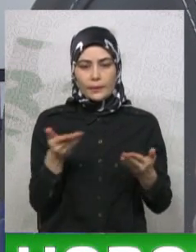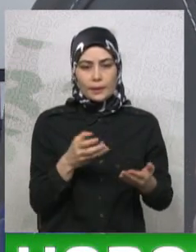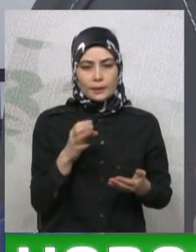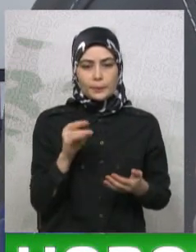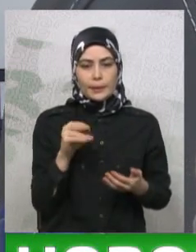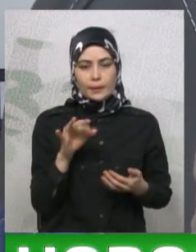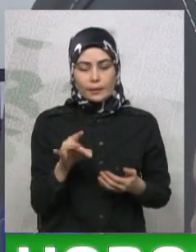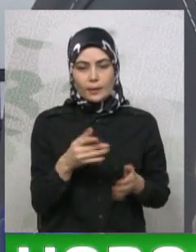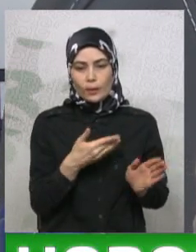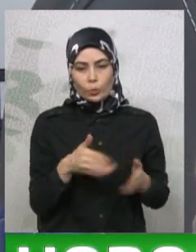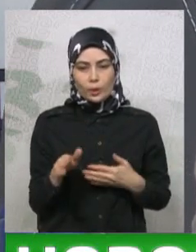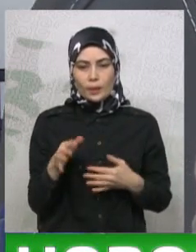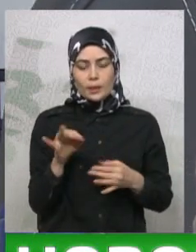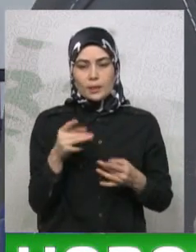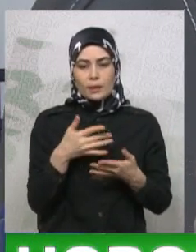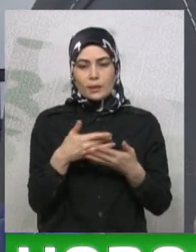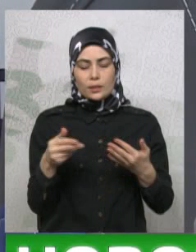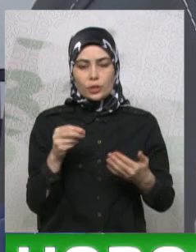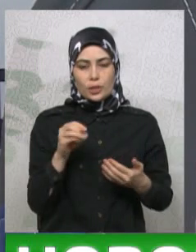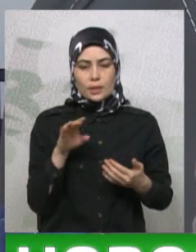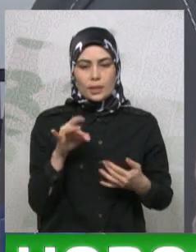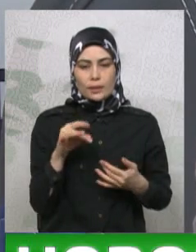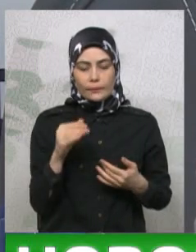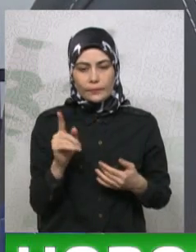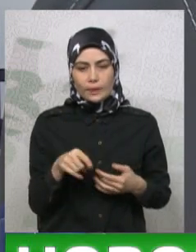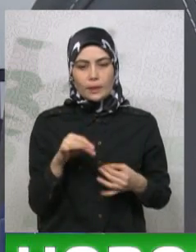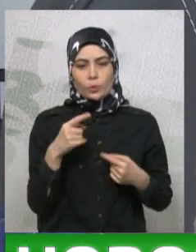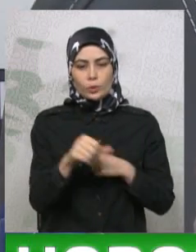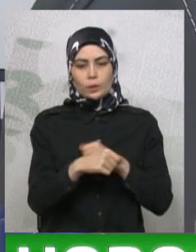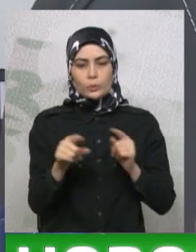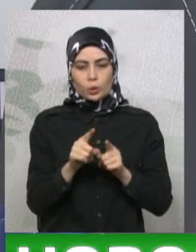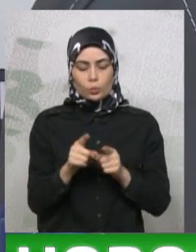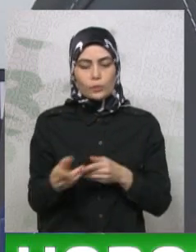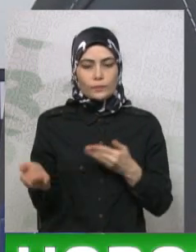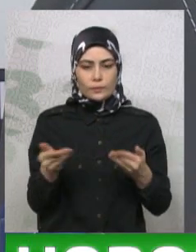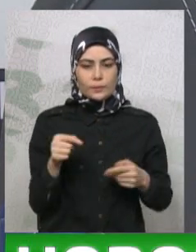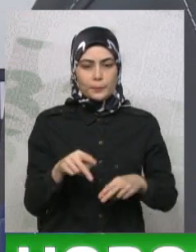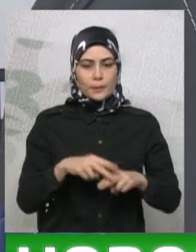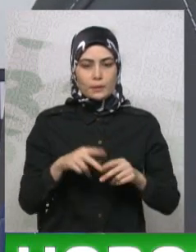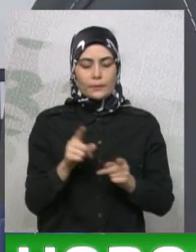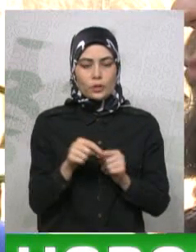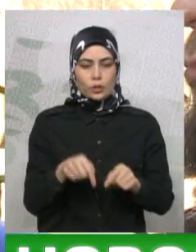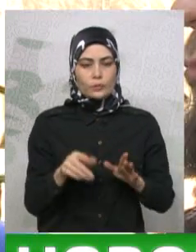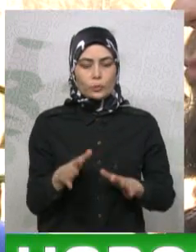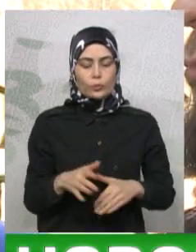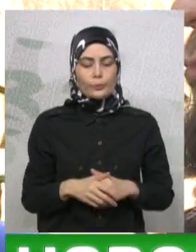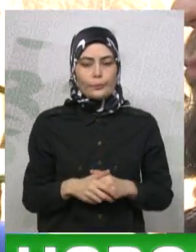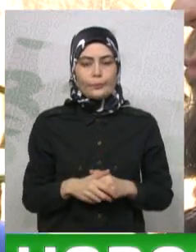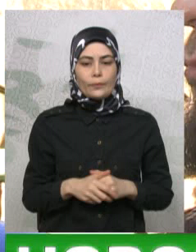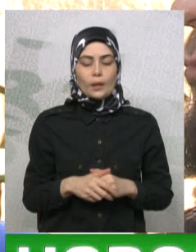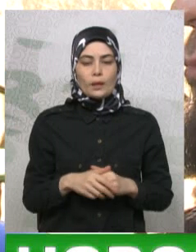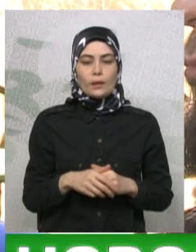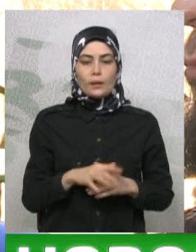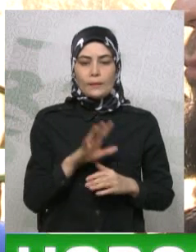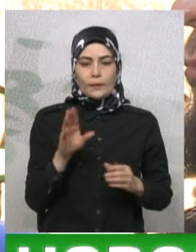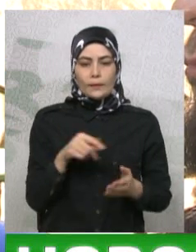спикеров регулярно из разных частей Российской Федерации и даже в целом по миру из дружественных стран. В свою очередь, отвечая